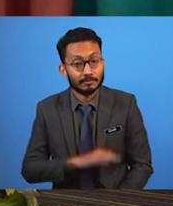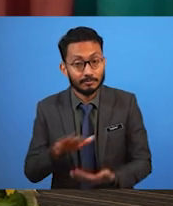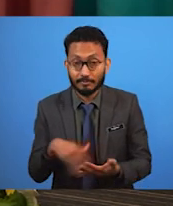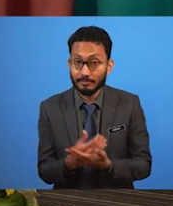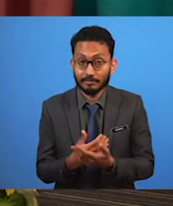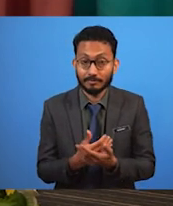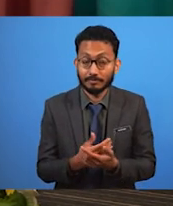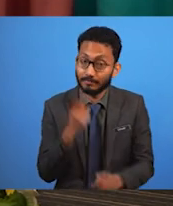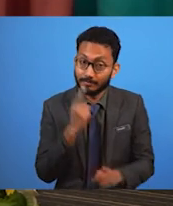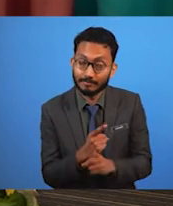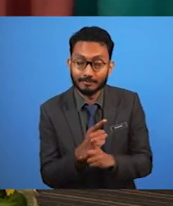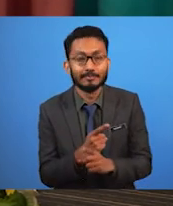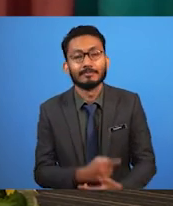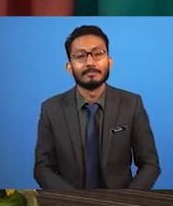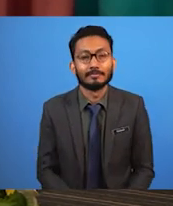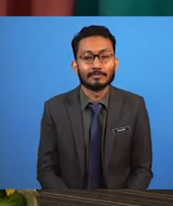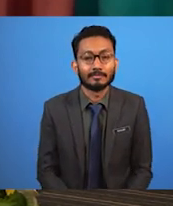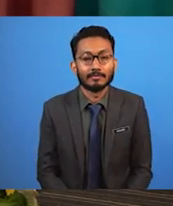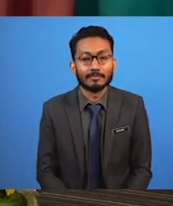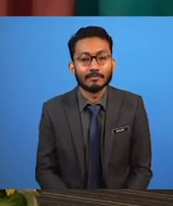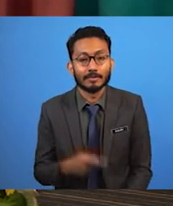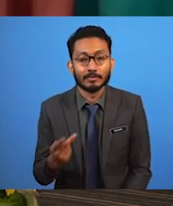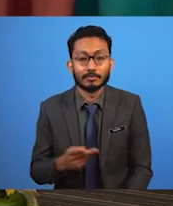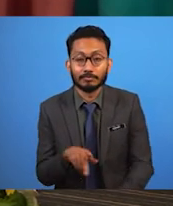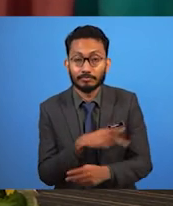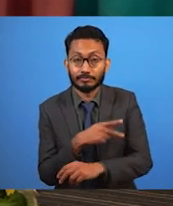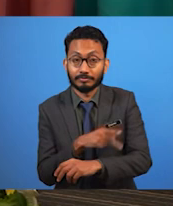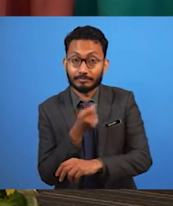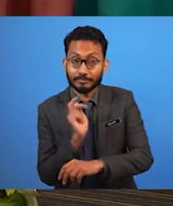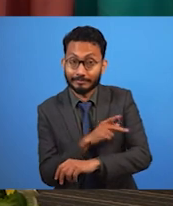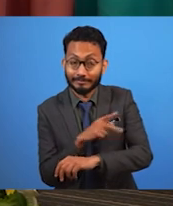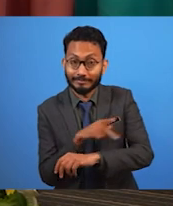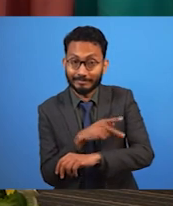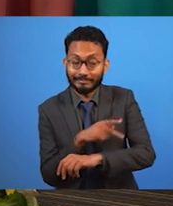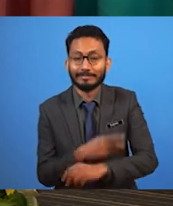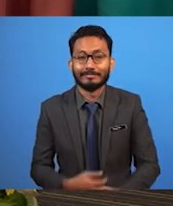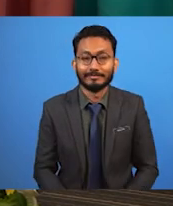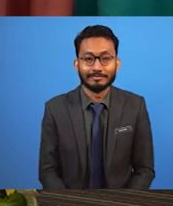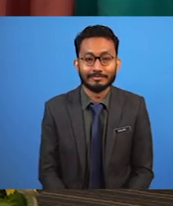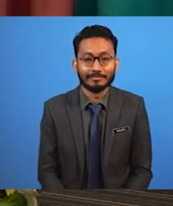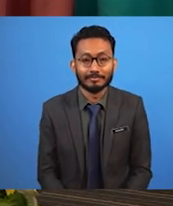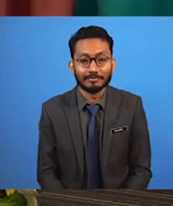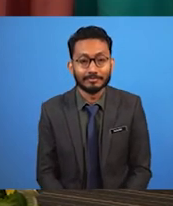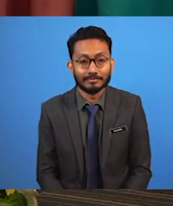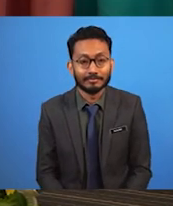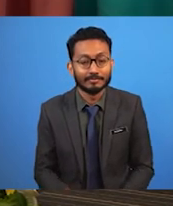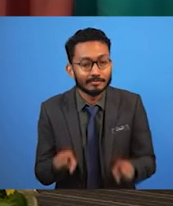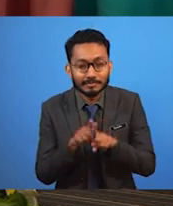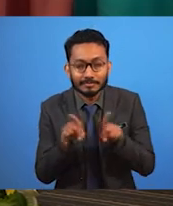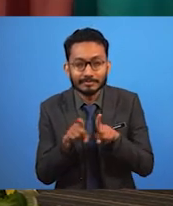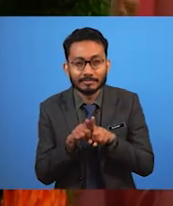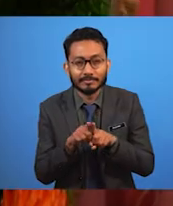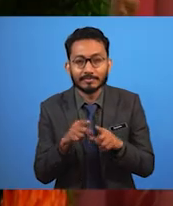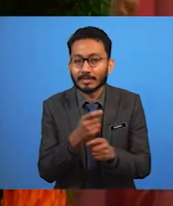Benarlah kata pepatah, tak kenal maka tak cinta. Begitulah juga dengan penternakan hidupan seni seperti